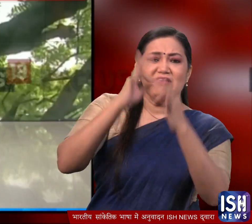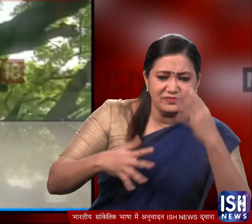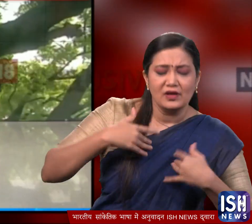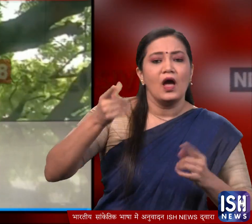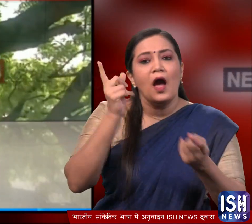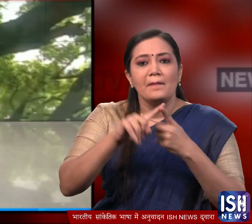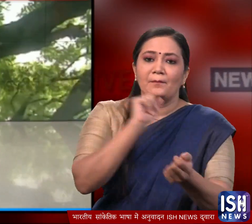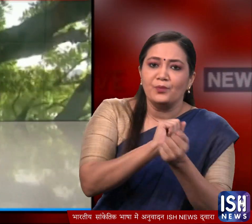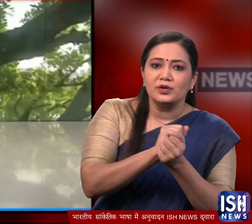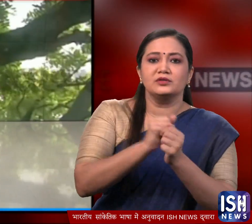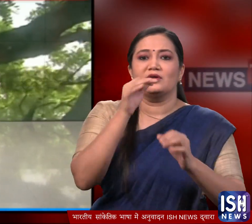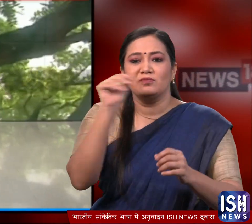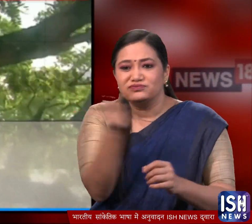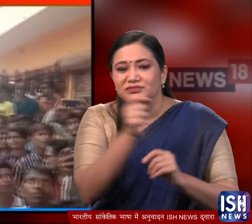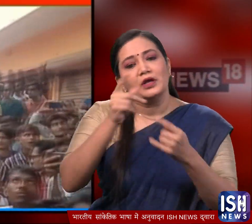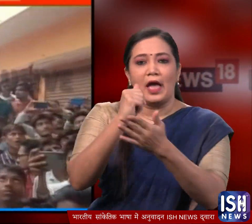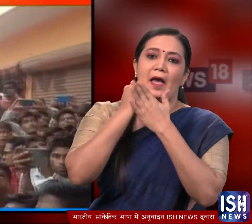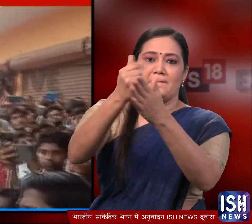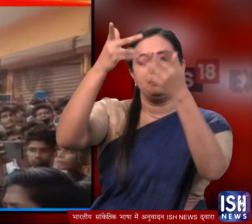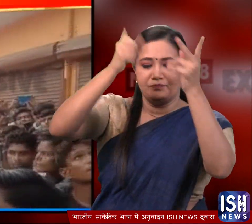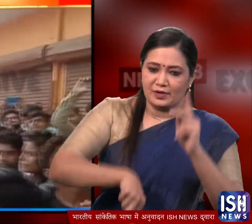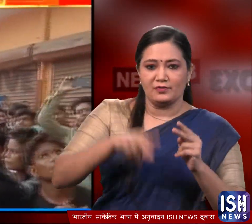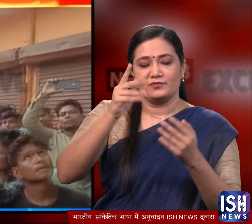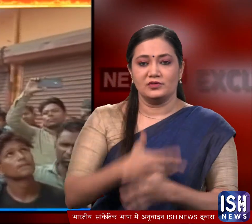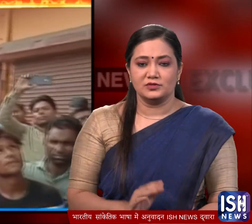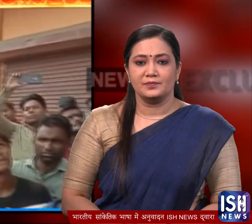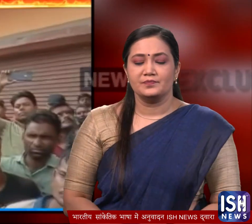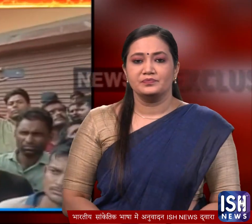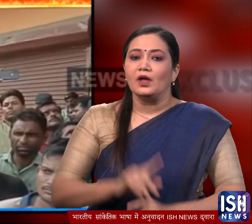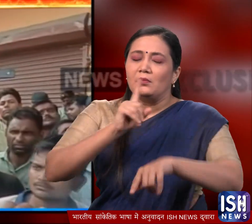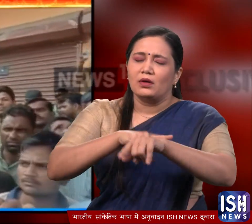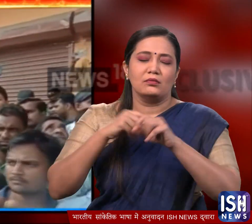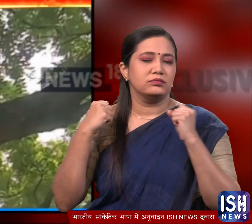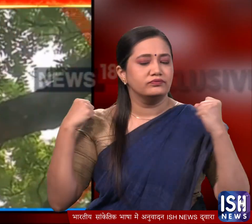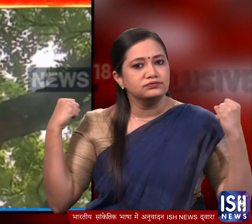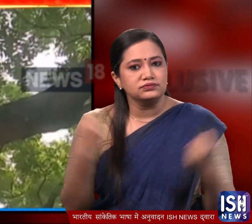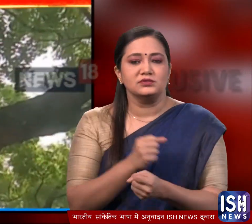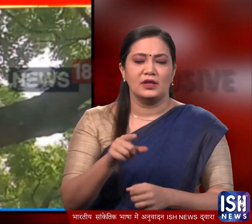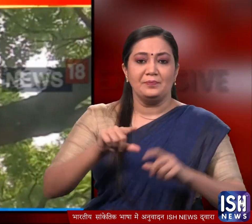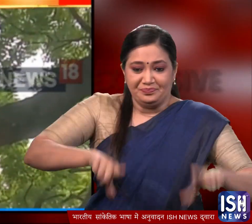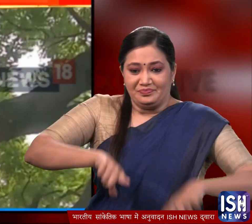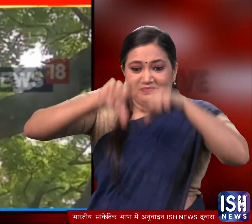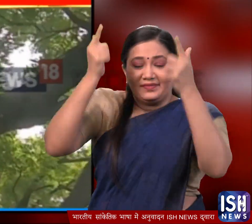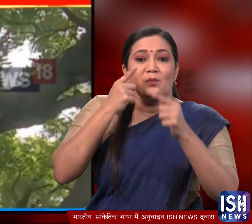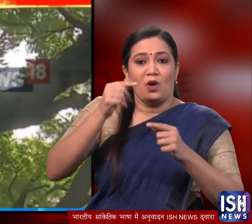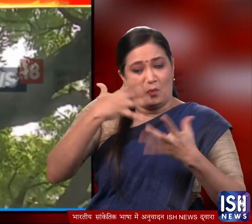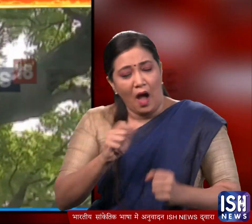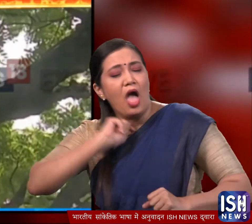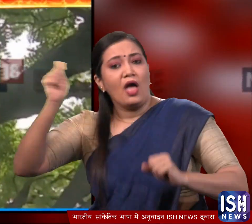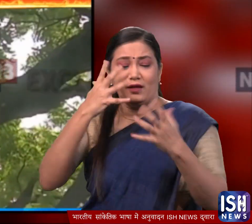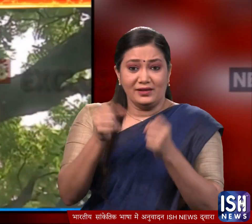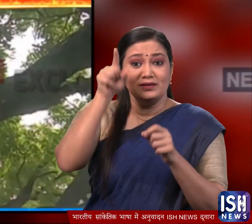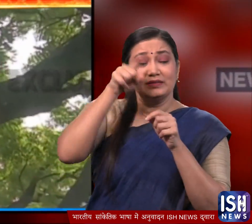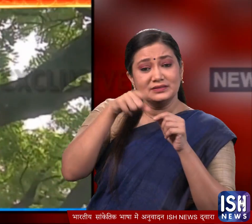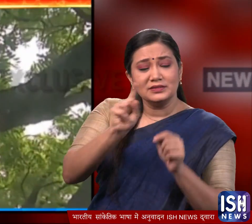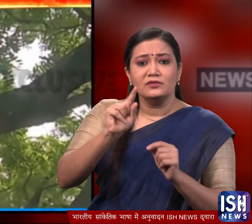ब्रिगेड की टीम ने उसे नीचे उतार लिया, लेकिन इसके लिए उन्हें काफी पापड़ बेलने पड़े, क्योंकि पेड़ पर खुदकुशी करने के इरादे से चढ़ा